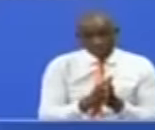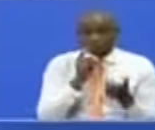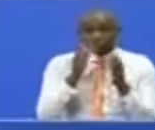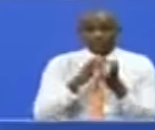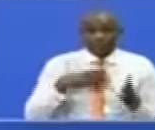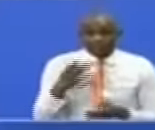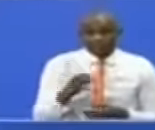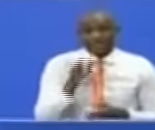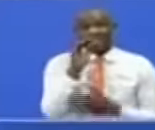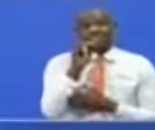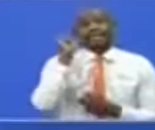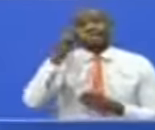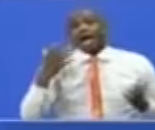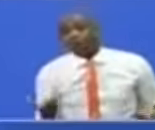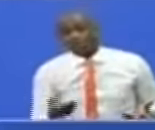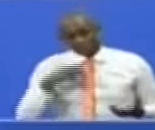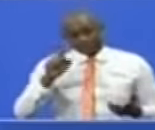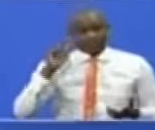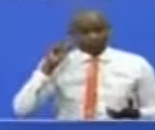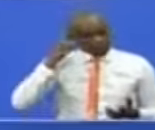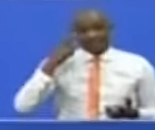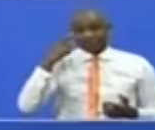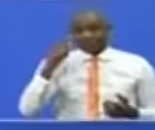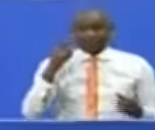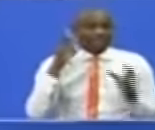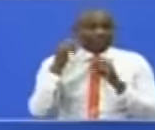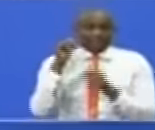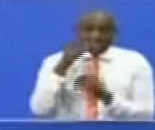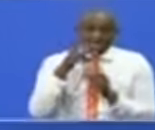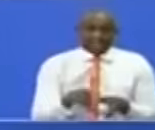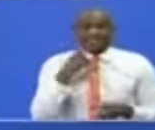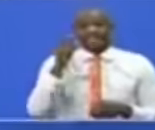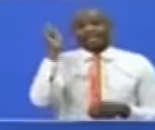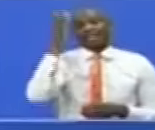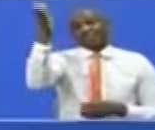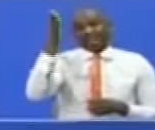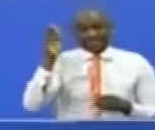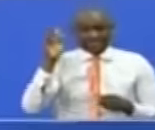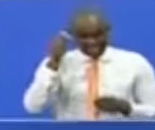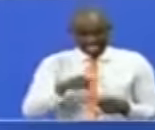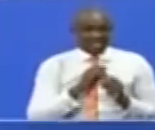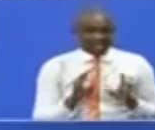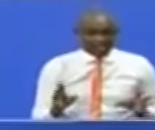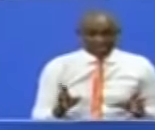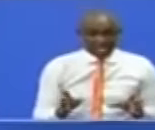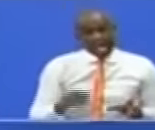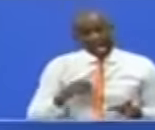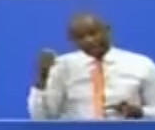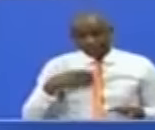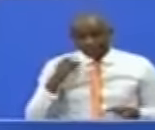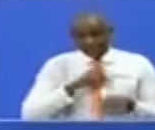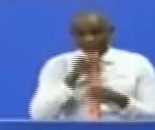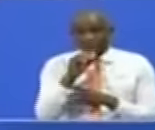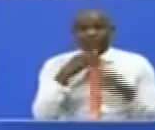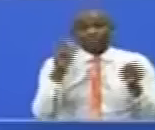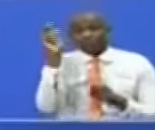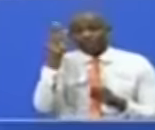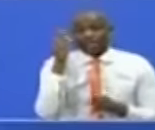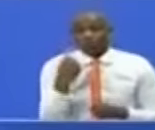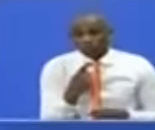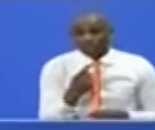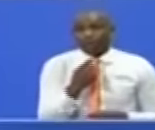wanakuuliza Kenya ni vipi, wao wenyewe wajione kwamba ni wa Kenya. Wanashtuka sana, wanasema kwamba wao hata vile niliona wengine ukiwauliza rais wa Kenya ni